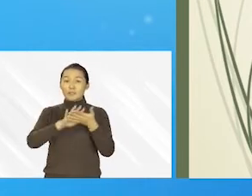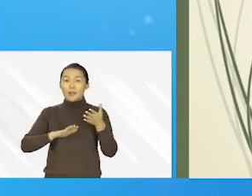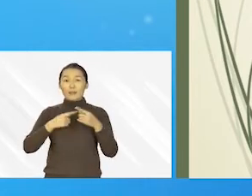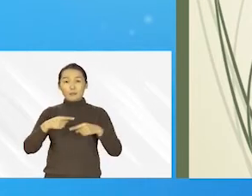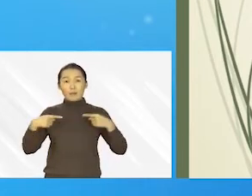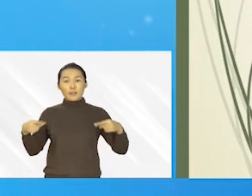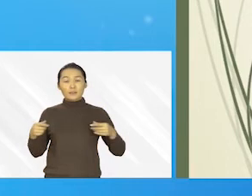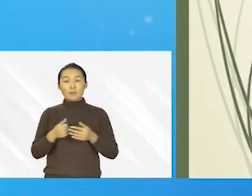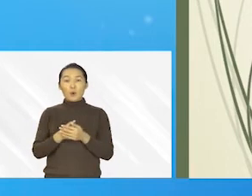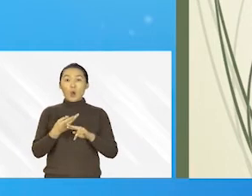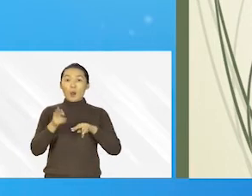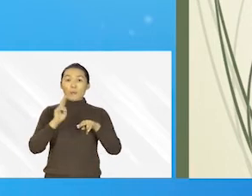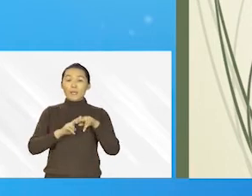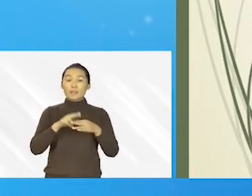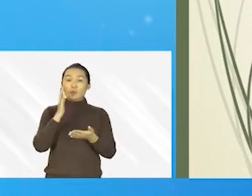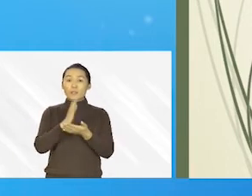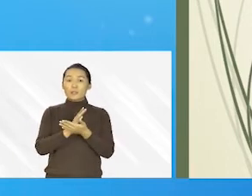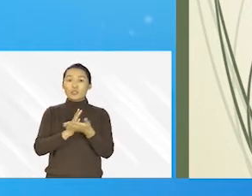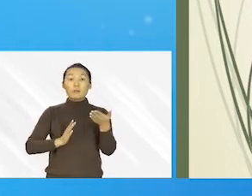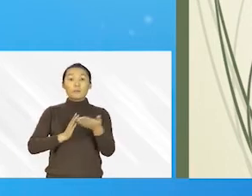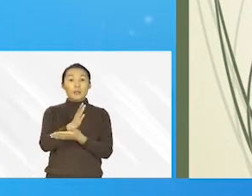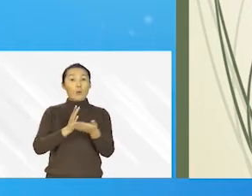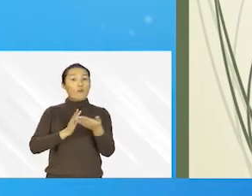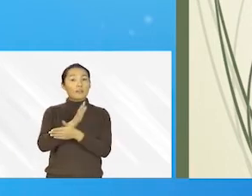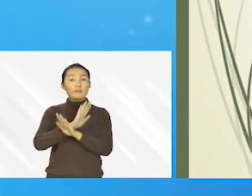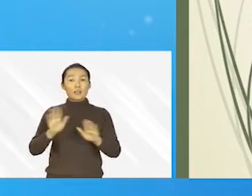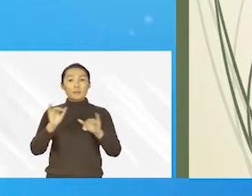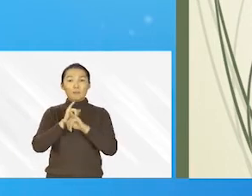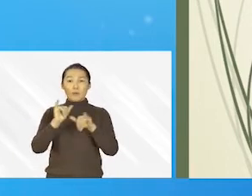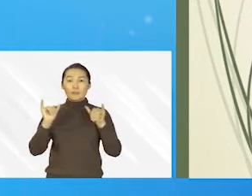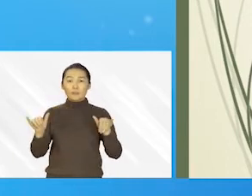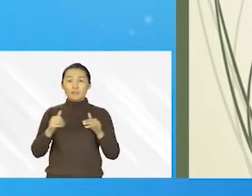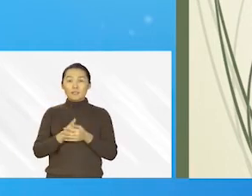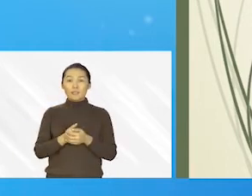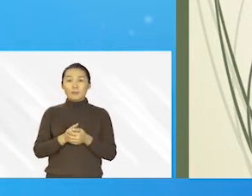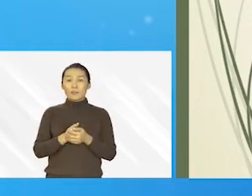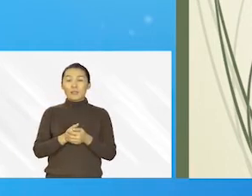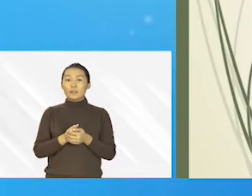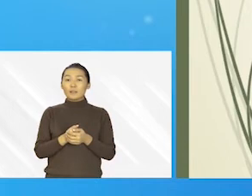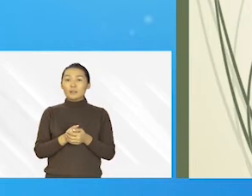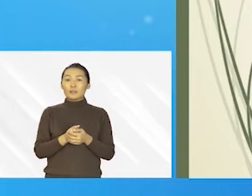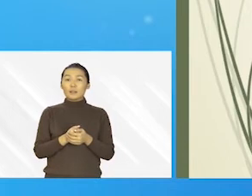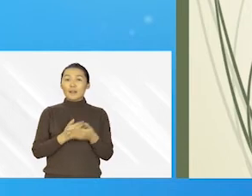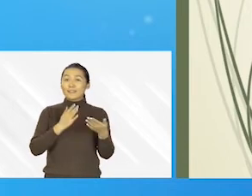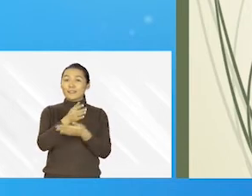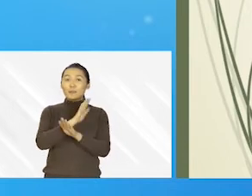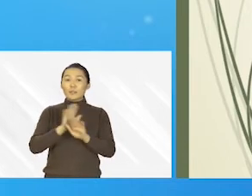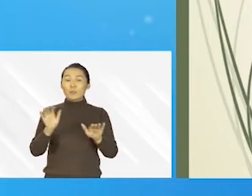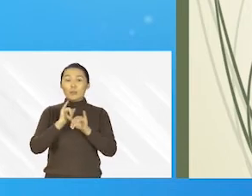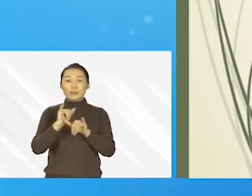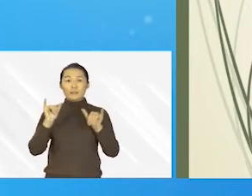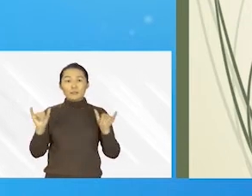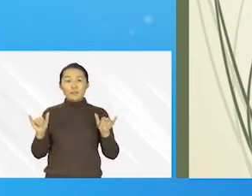по-разному, поэтому различают прямое и непрямое развитие. В свою очередь, непрямое